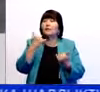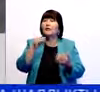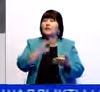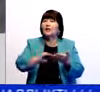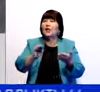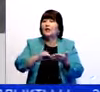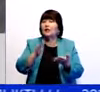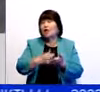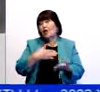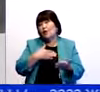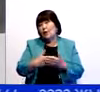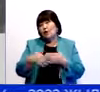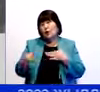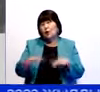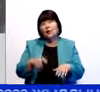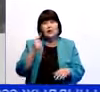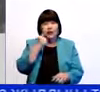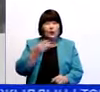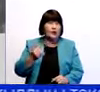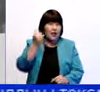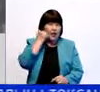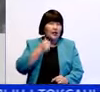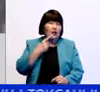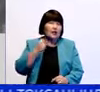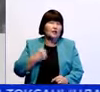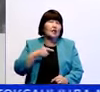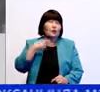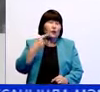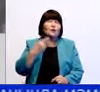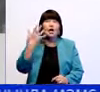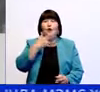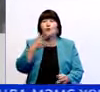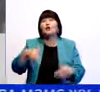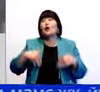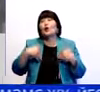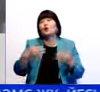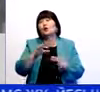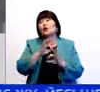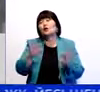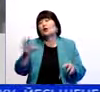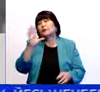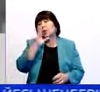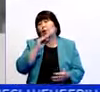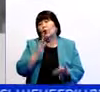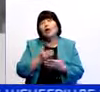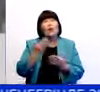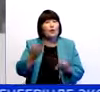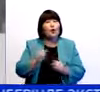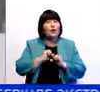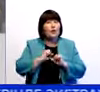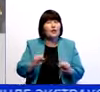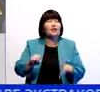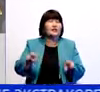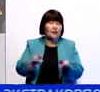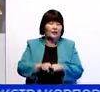жатыр. Патриоттық шараға көзі тірі қарт сарбаздар үн қосып, бейне құттықтауларын жолдап үлгерген. Бұл ерлік пен